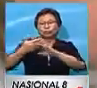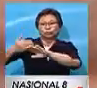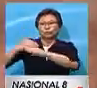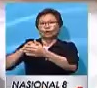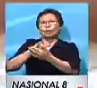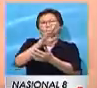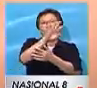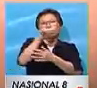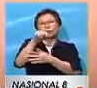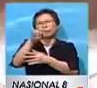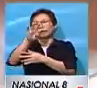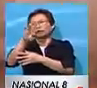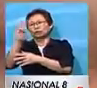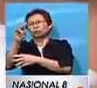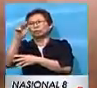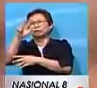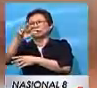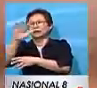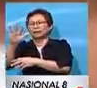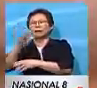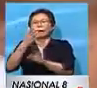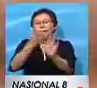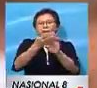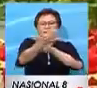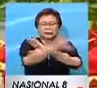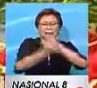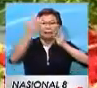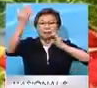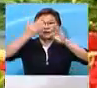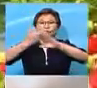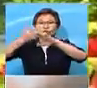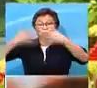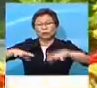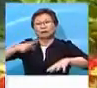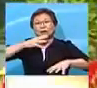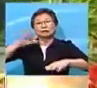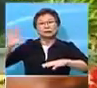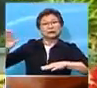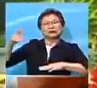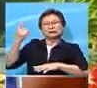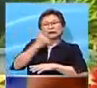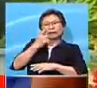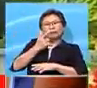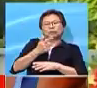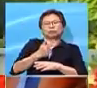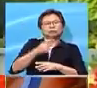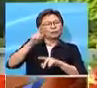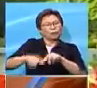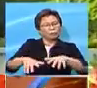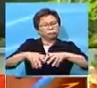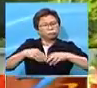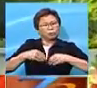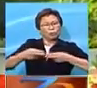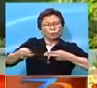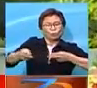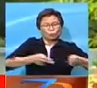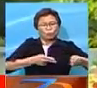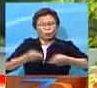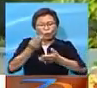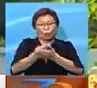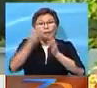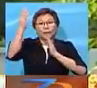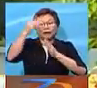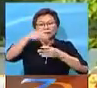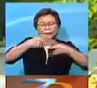ini 4.4735 Bank Negara Malaysia sebelum ini menegaskan pihaknya tidak akan bertolak ansur dengan urus Niaga Ringgit dalam